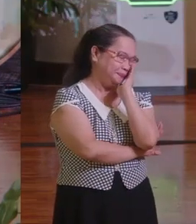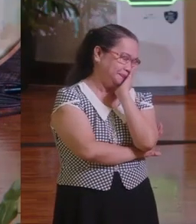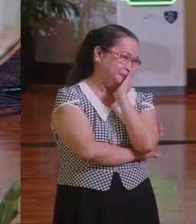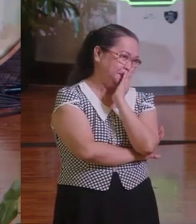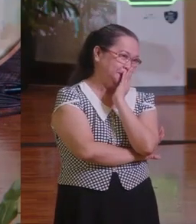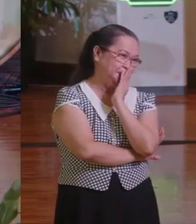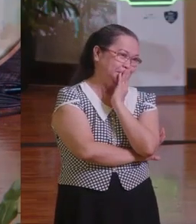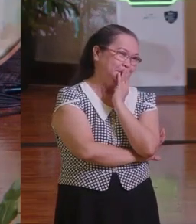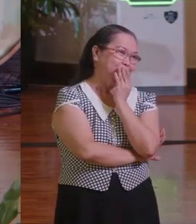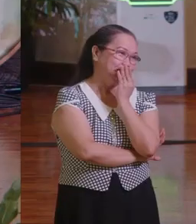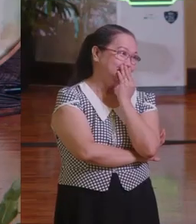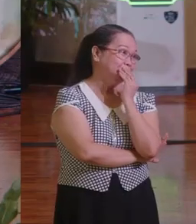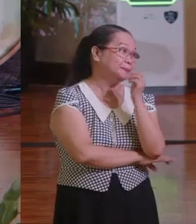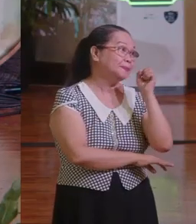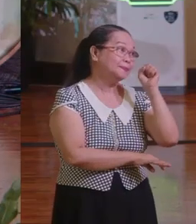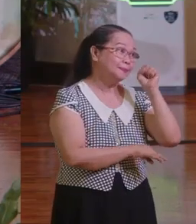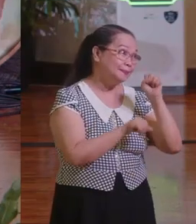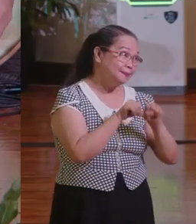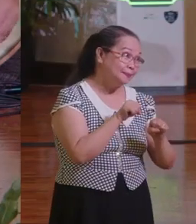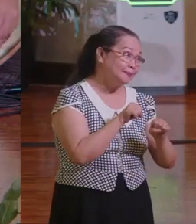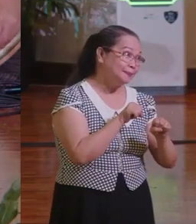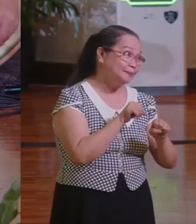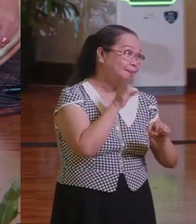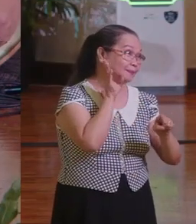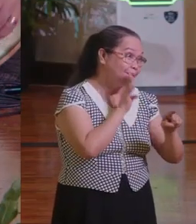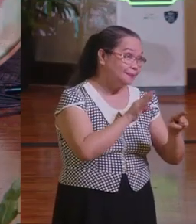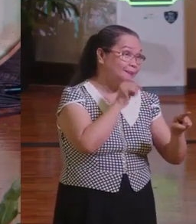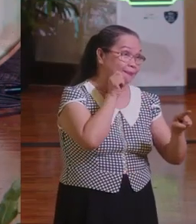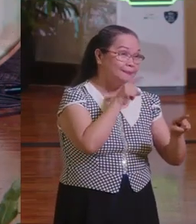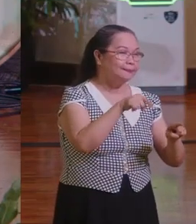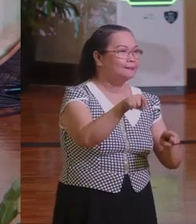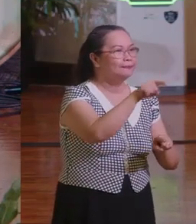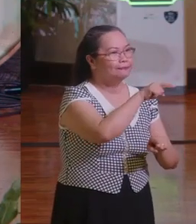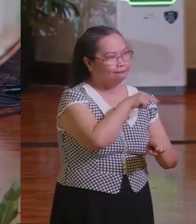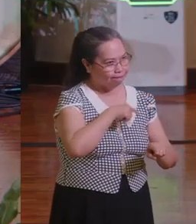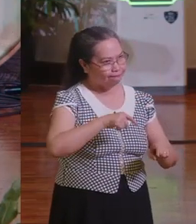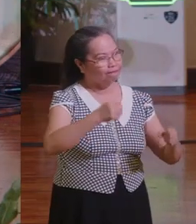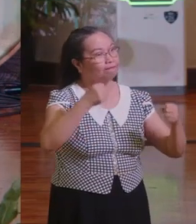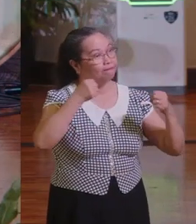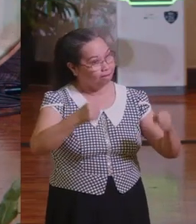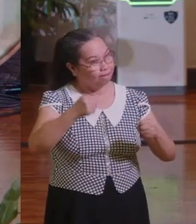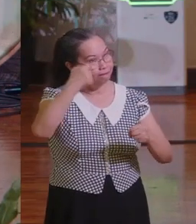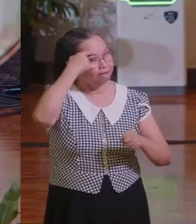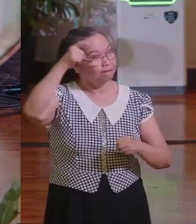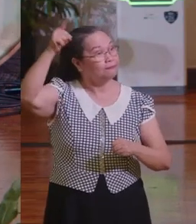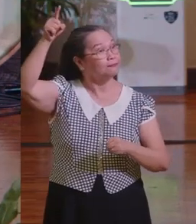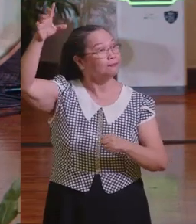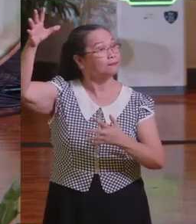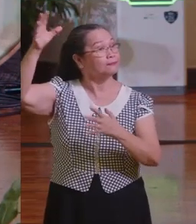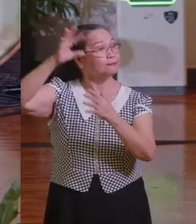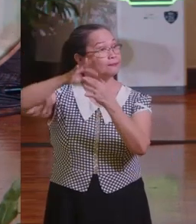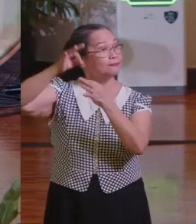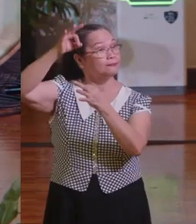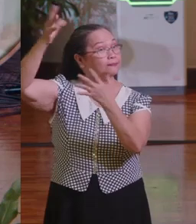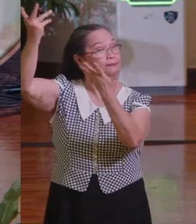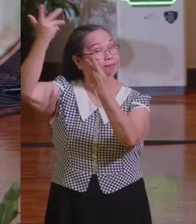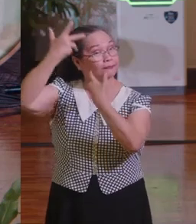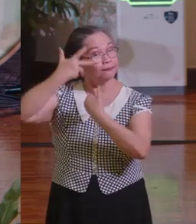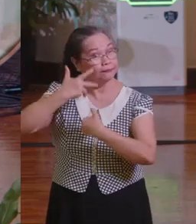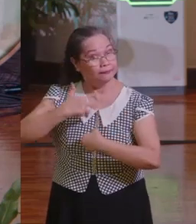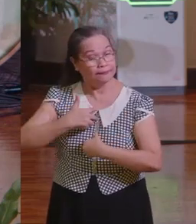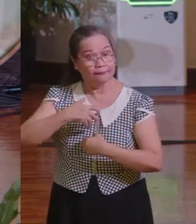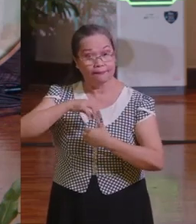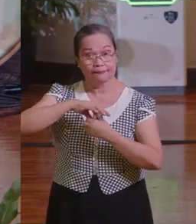So mga kapatid, wala pong malakas. Tayo ay malakas lamang dahil sa Espiritu ng Diyos na nabubuhay sa